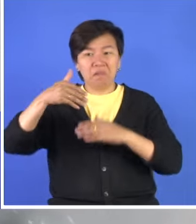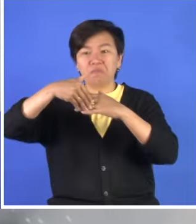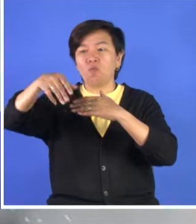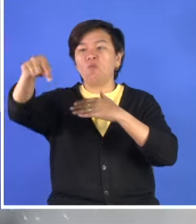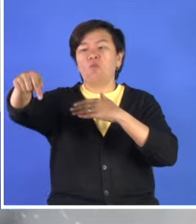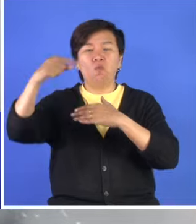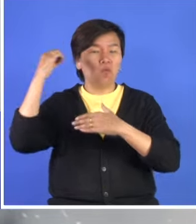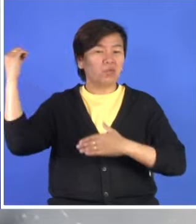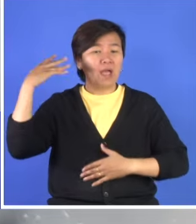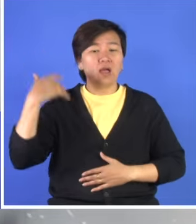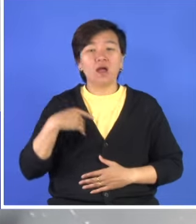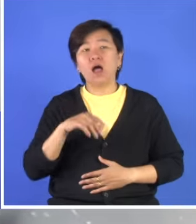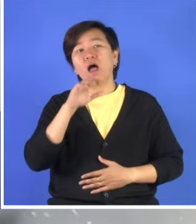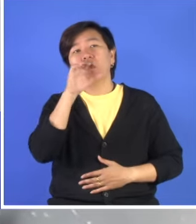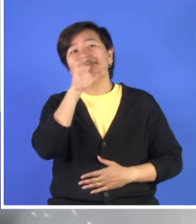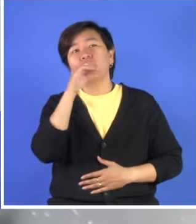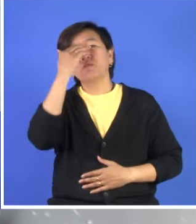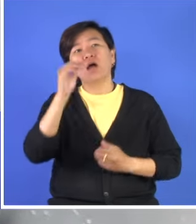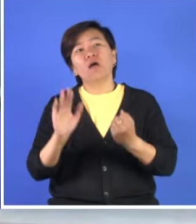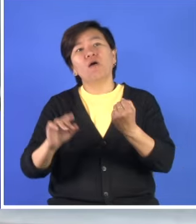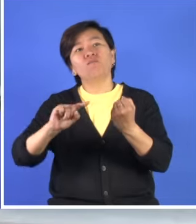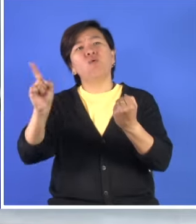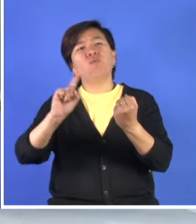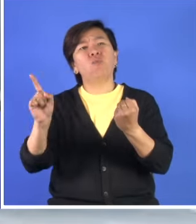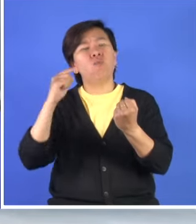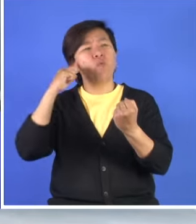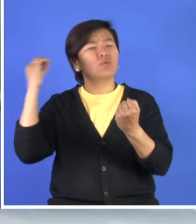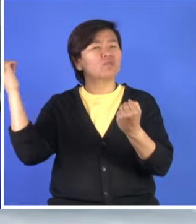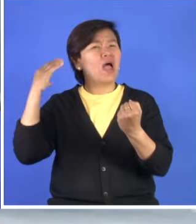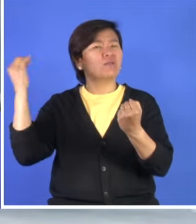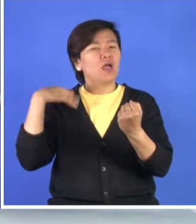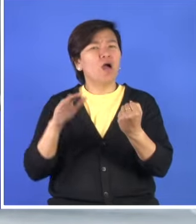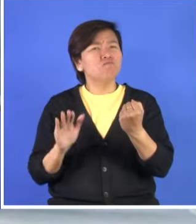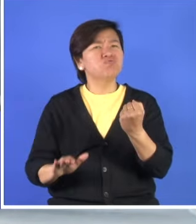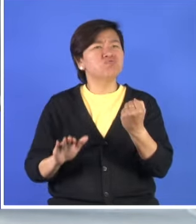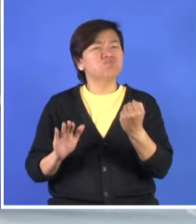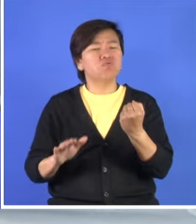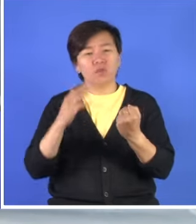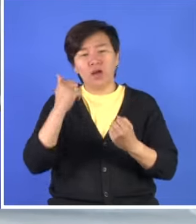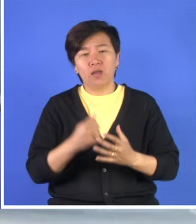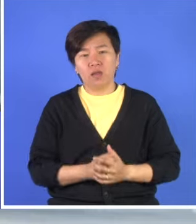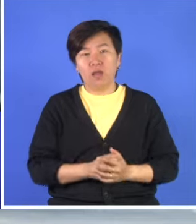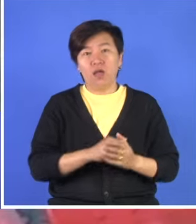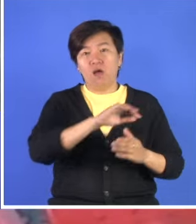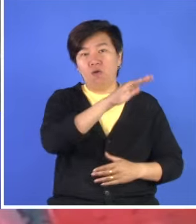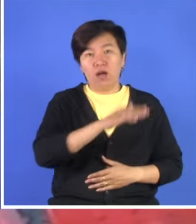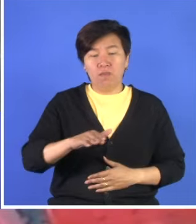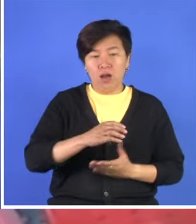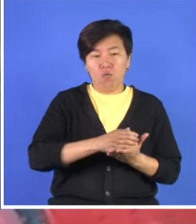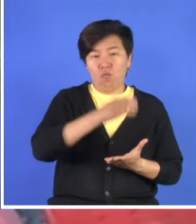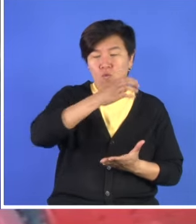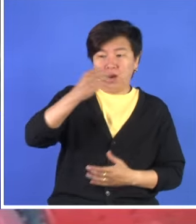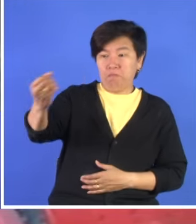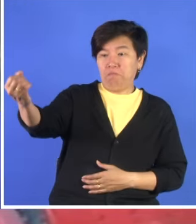ามไปถามดีๆอย่าถามว่าเอ้ยเบิ้ลเครื่องทำไมคนนั่งกันเยอะแยะแบบนี้คนขับรถกระบะก็ปาขวดปามีดใส่แล้วก็ใช้มีดฟันเขาจ